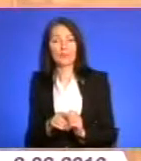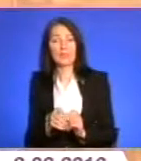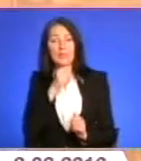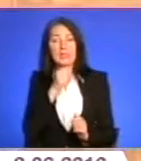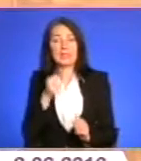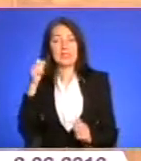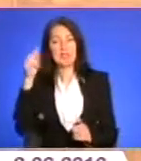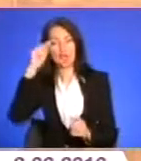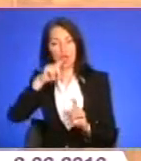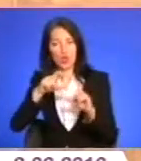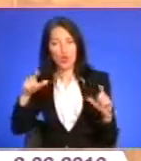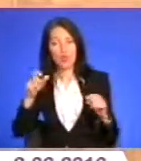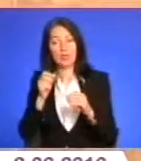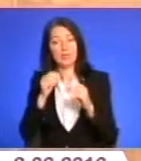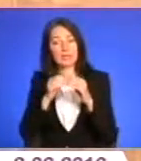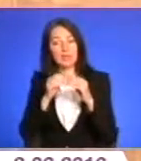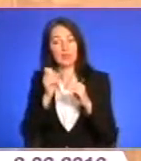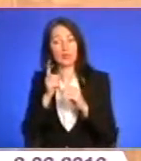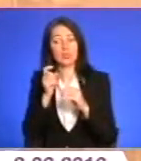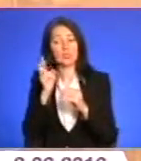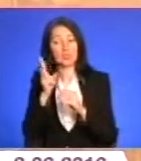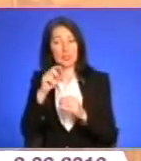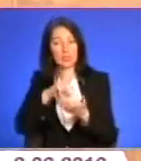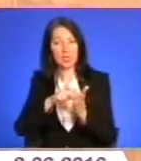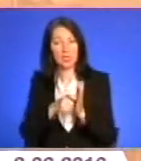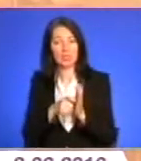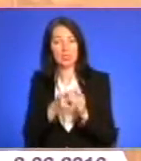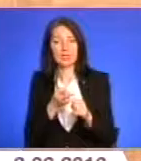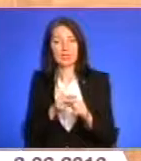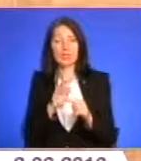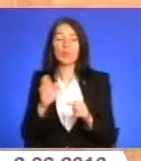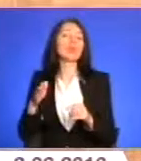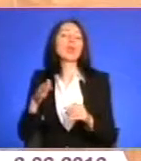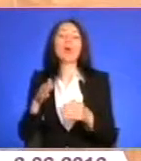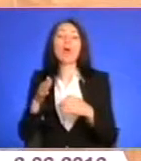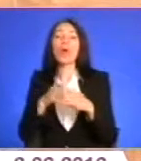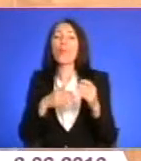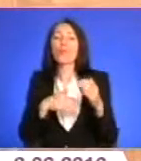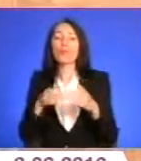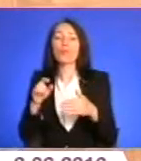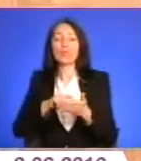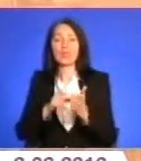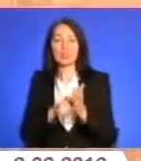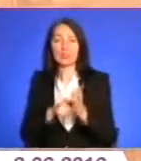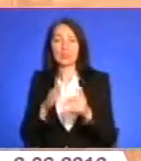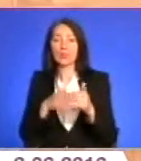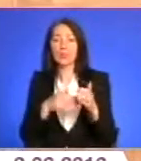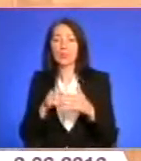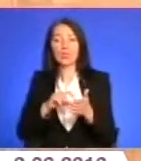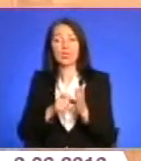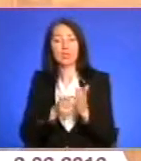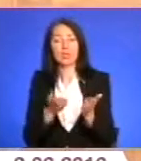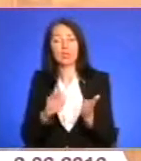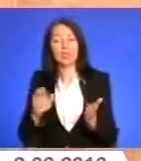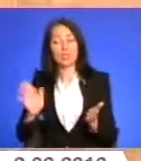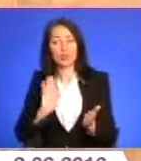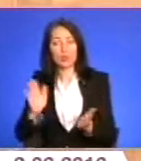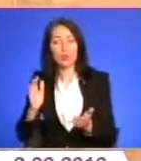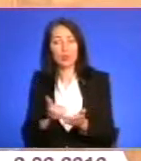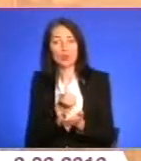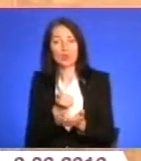старша школа, тобто 10, 11 і 12 клас, це буде профільний клас. Профільні класи, де діти, власне, будуть здобувати